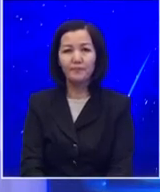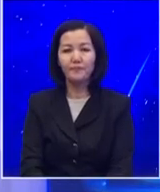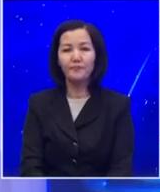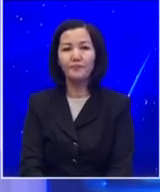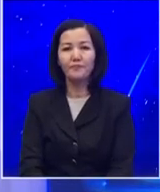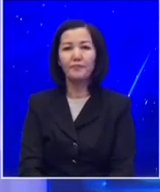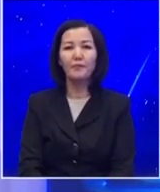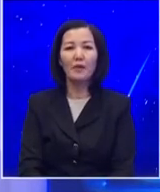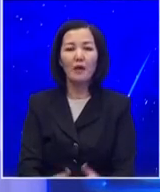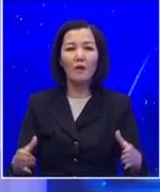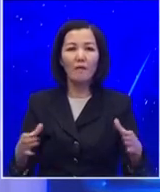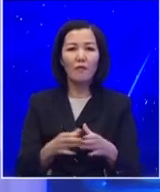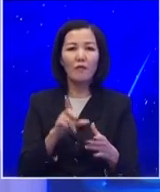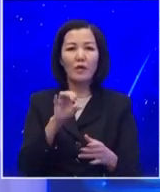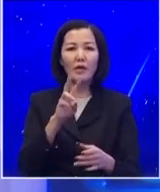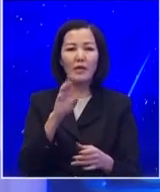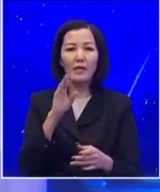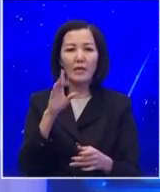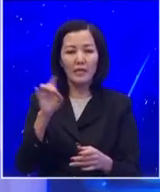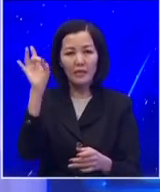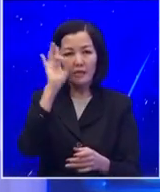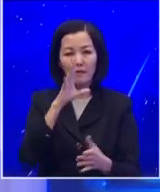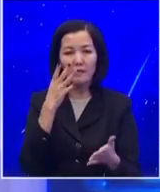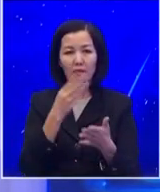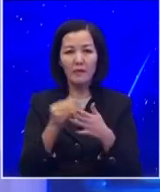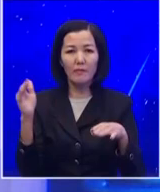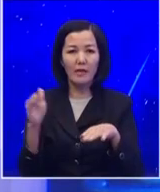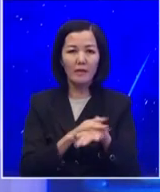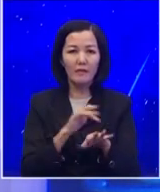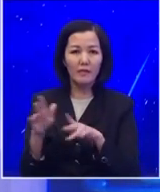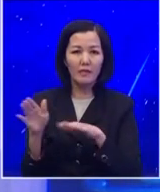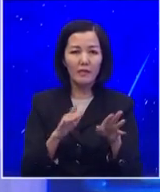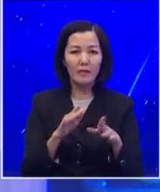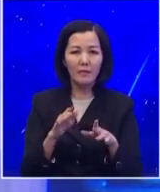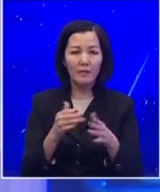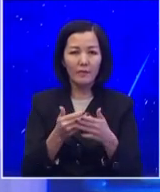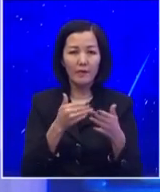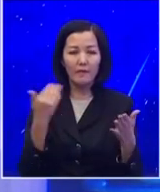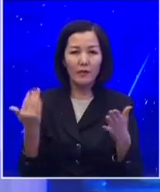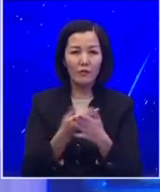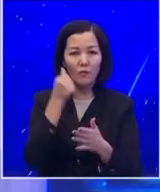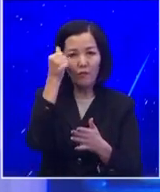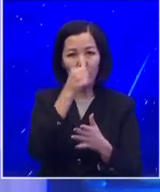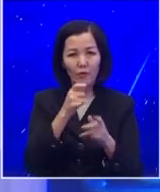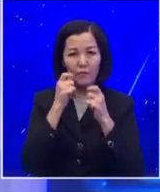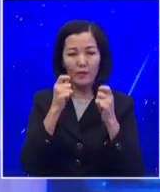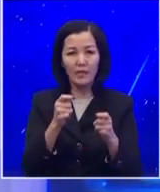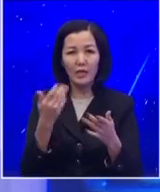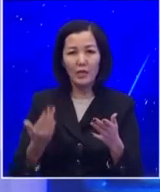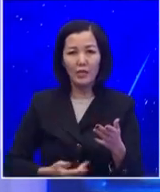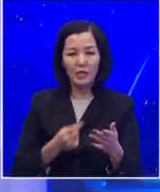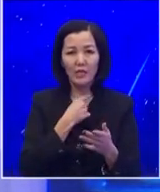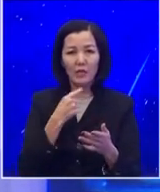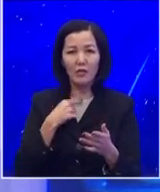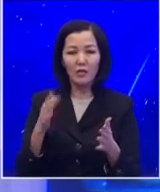На особом счету. Фонд «Харакет», известный своей благотворительной деятельностью, в преддверии Нового года подарил жительнице